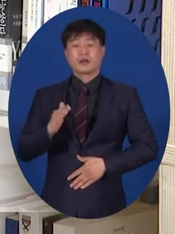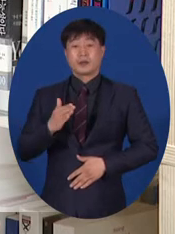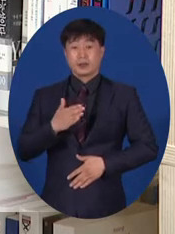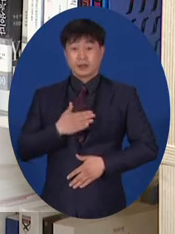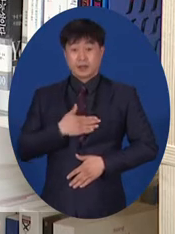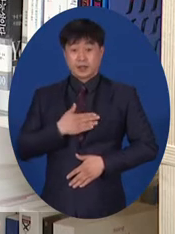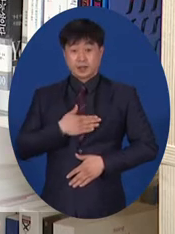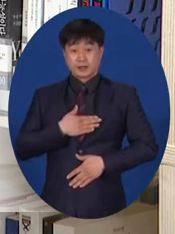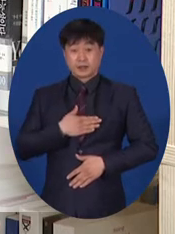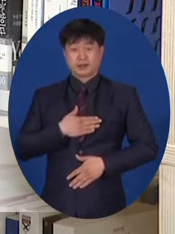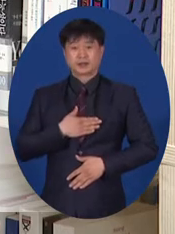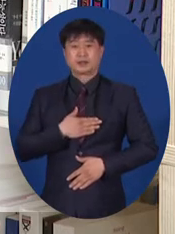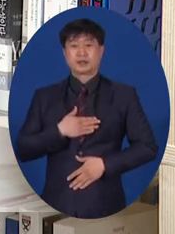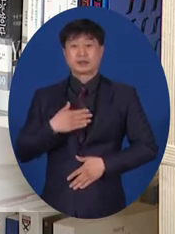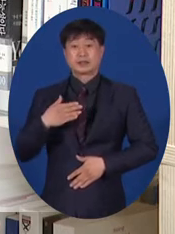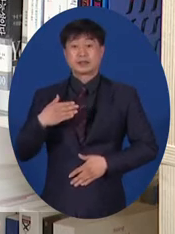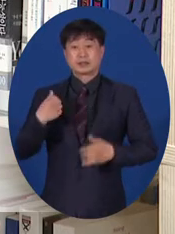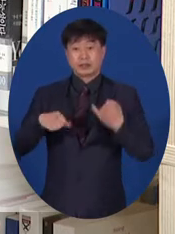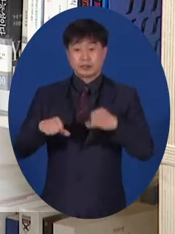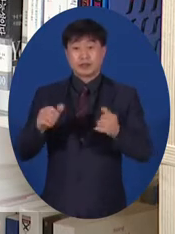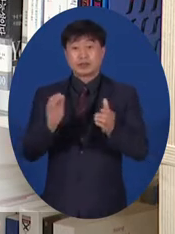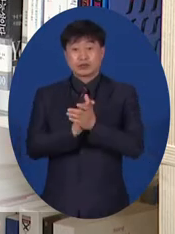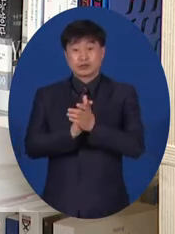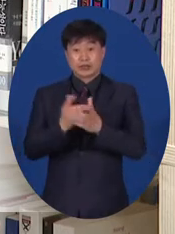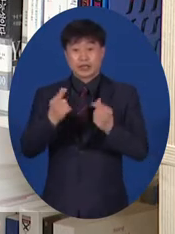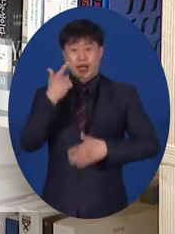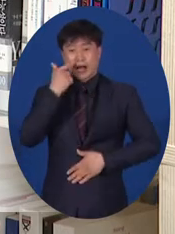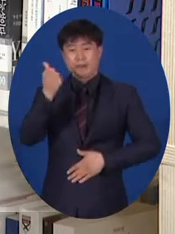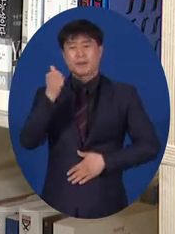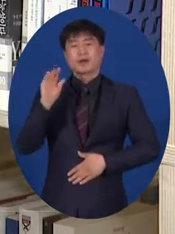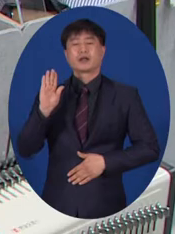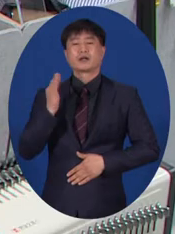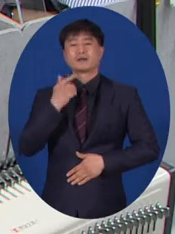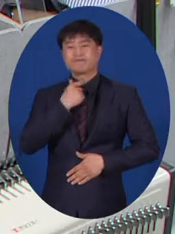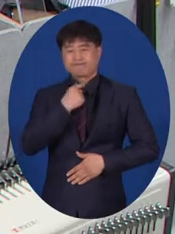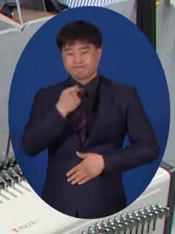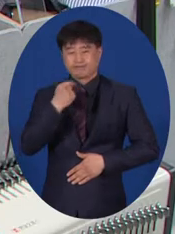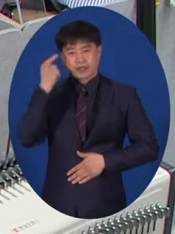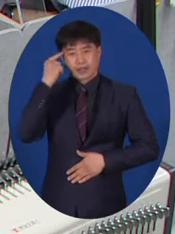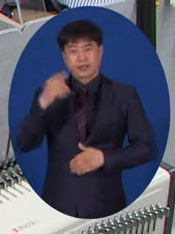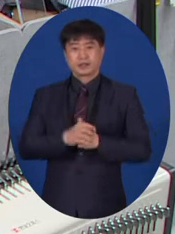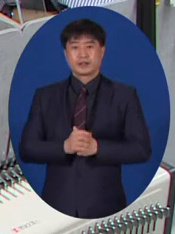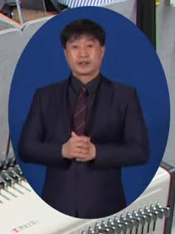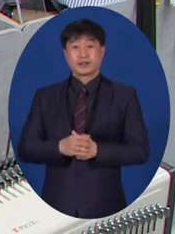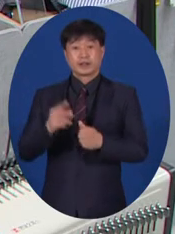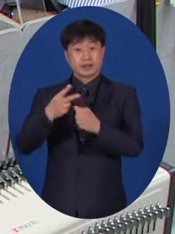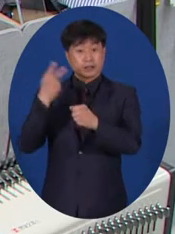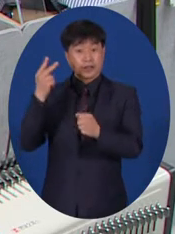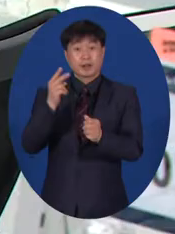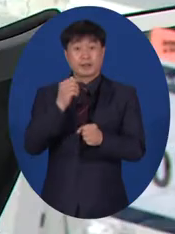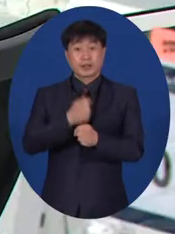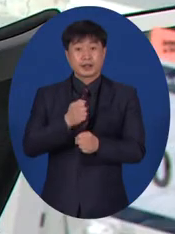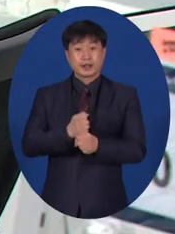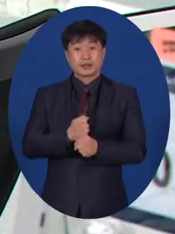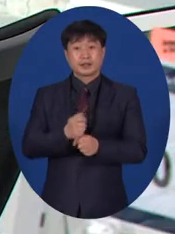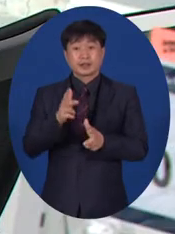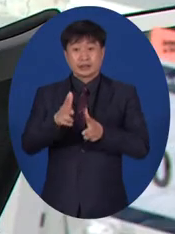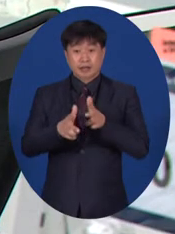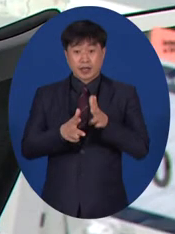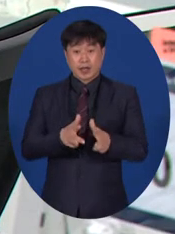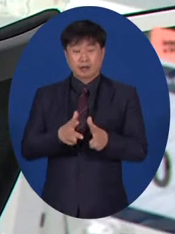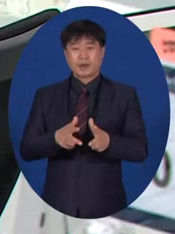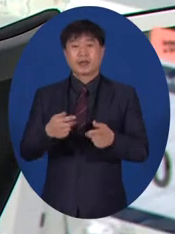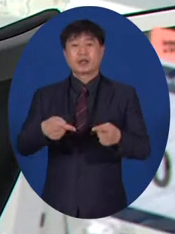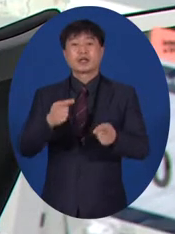아빠가 되면 좀 자녀와 친구 같은 아빠가 되고 싶다고 생각했거든요. 재작년 만들어진 사업은 해마다 1,000명의